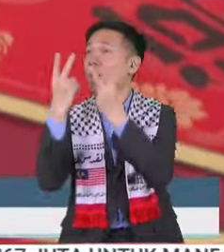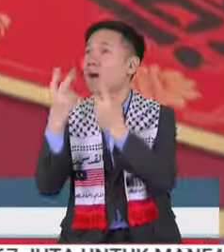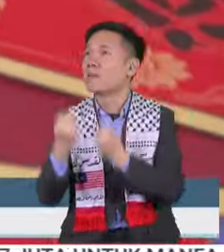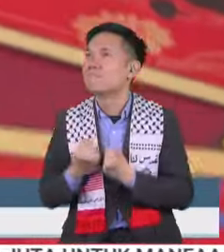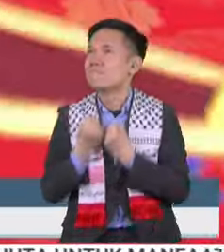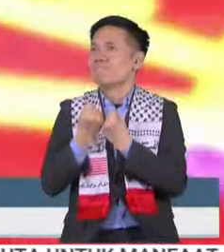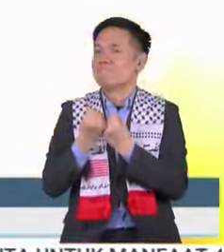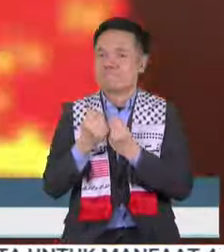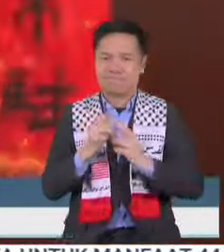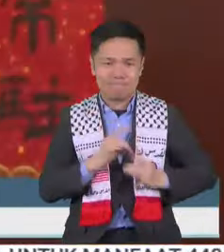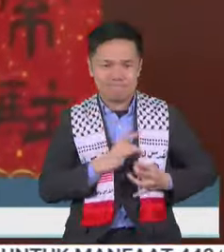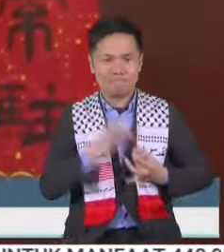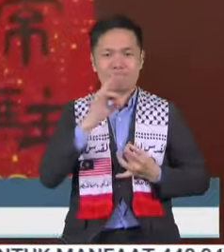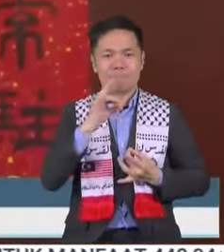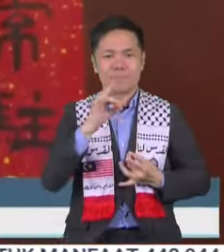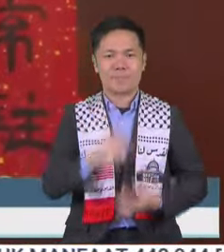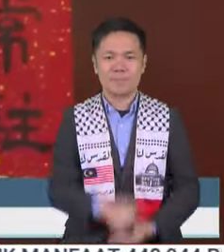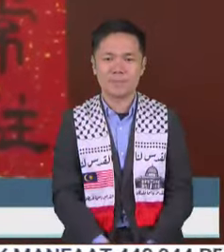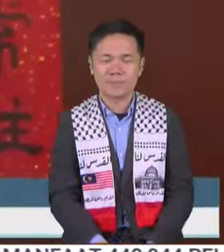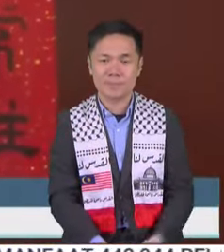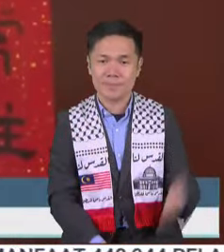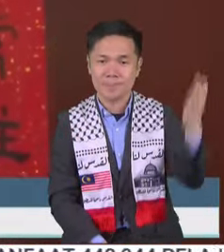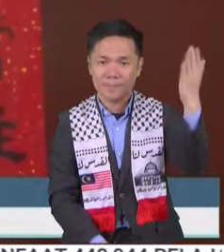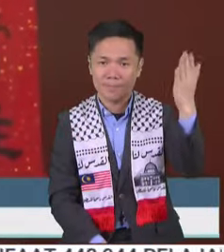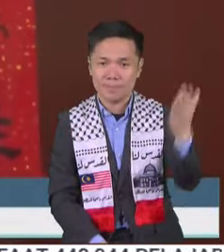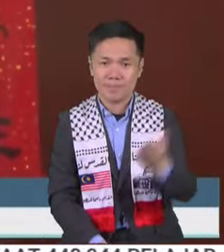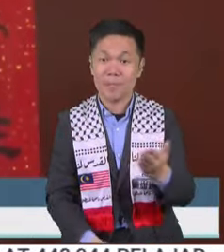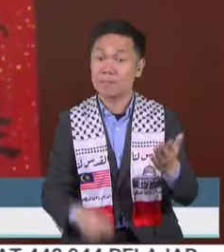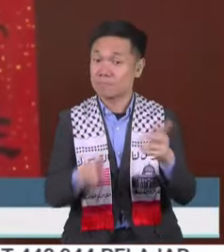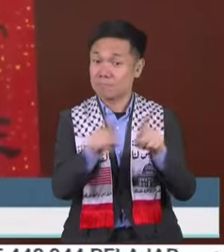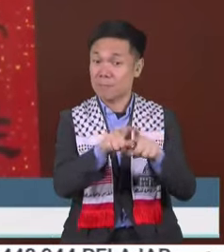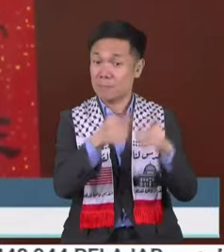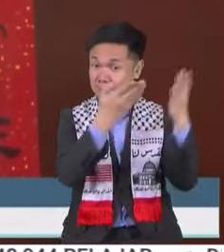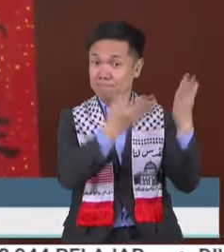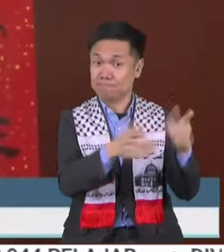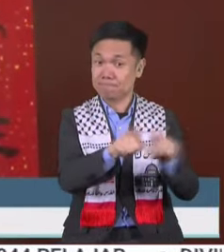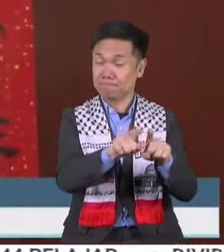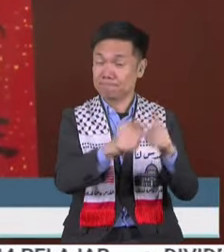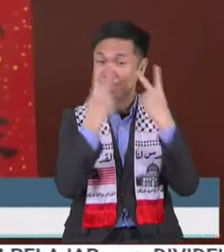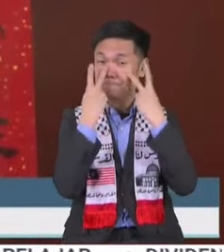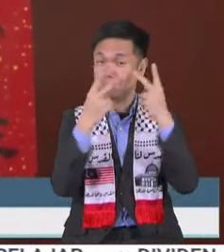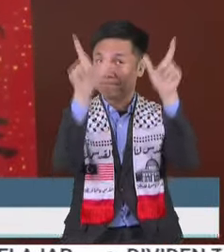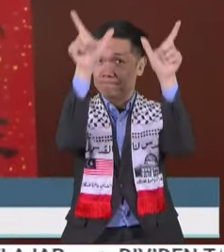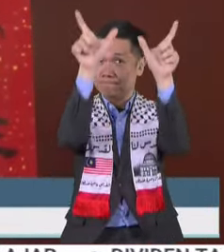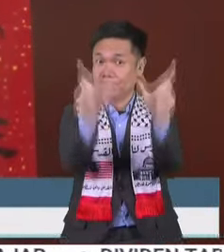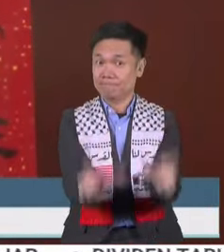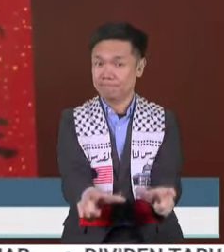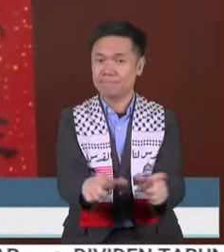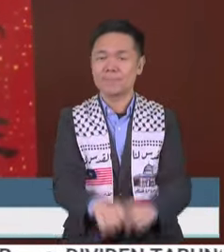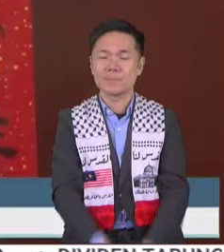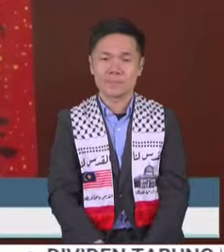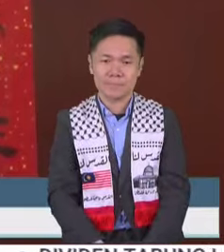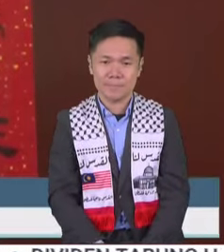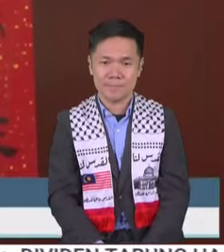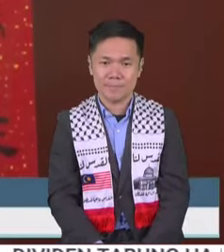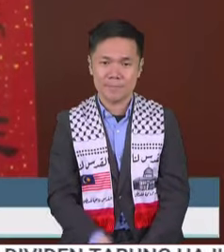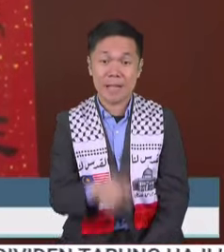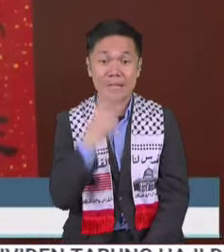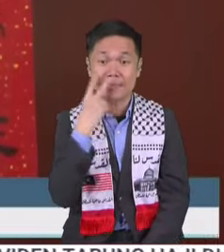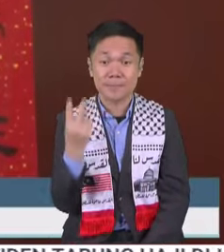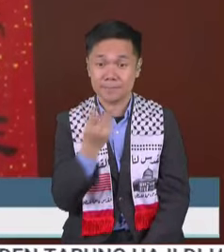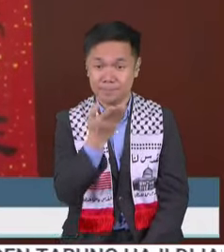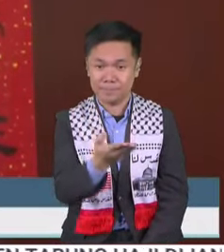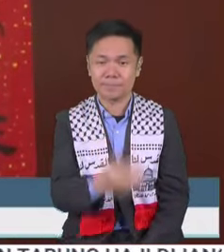Baharu. So ini kita panggil Chun Lian, merupakan yang paling utama